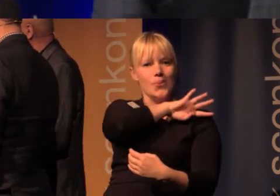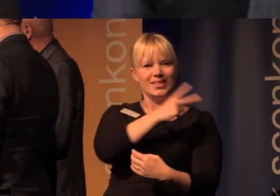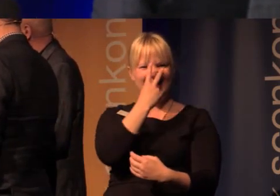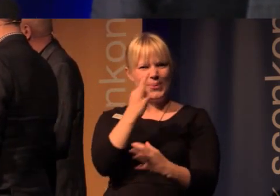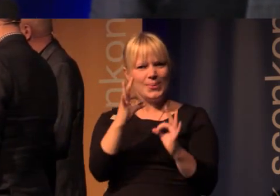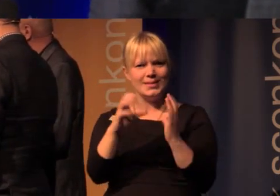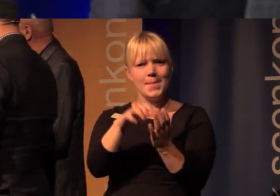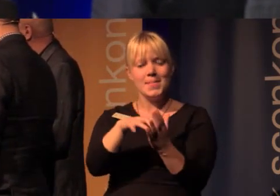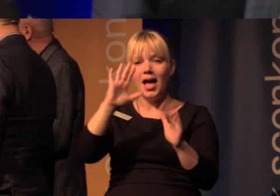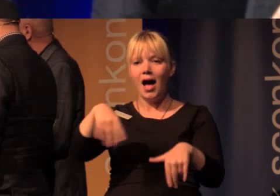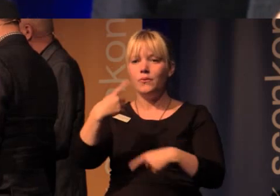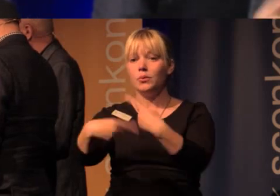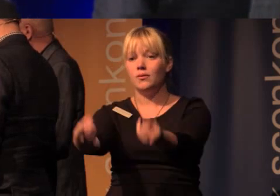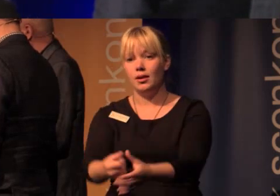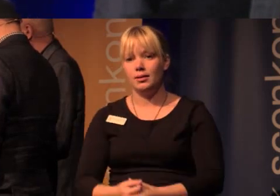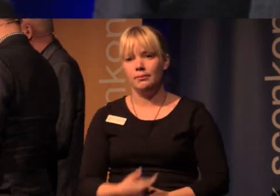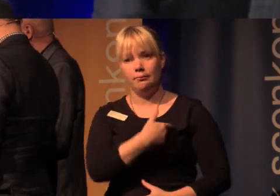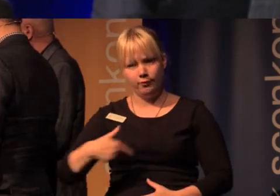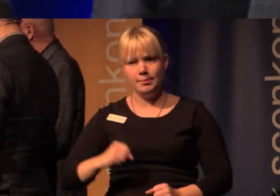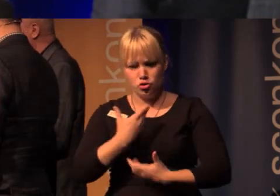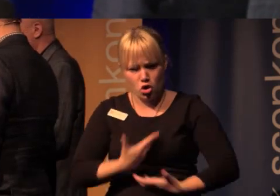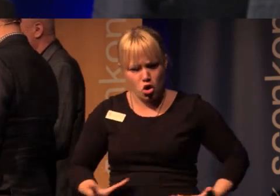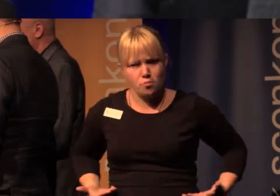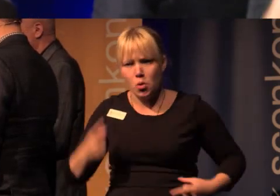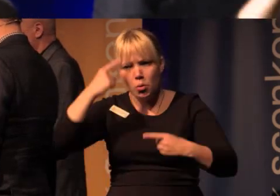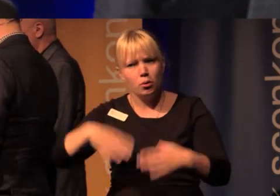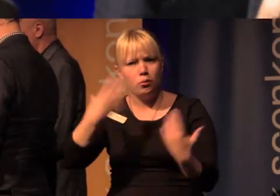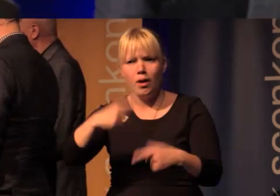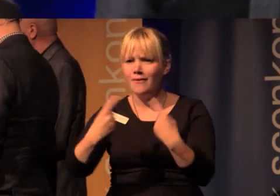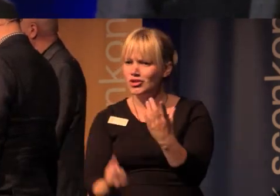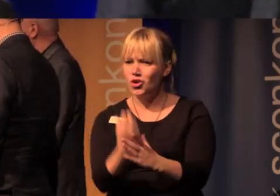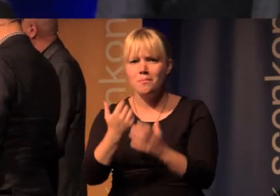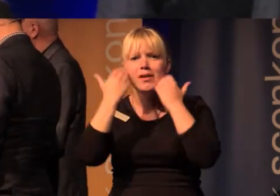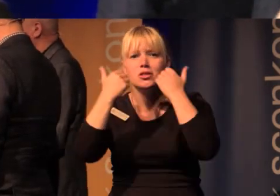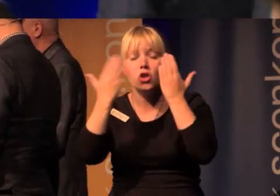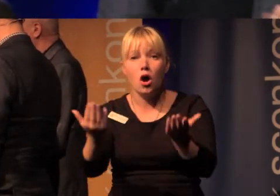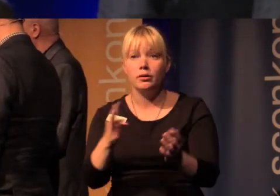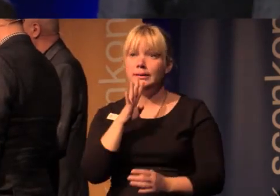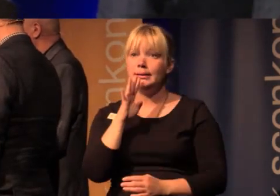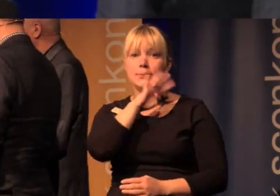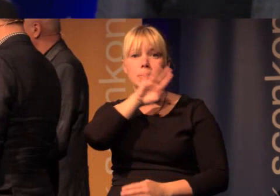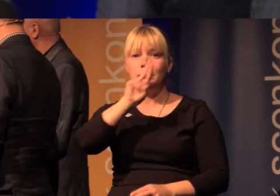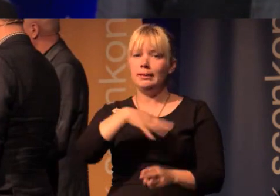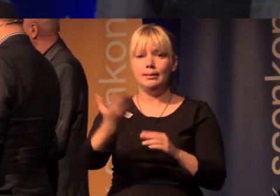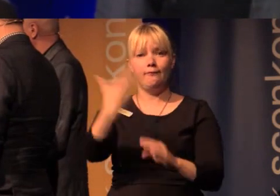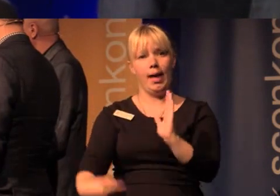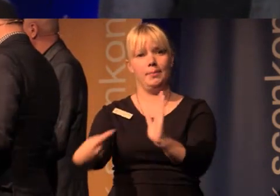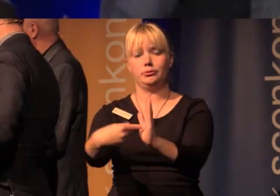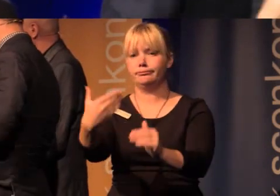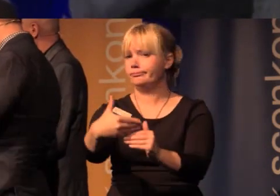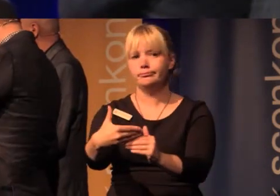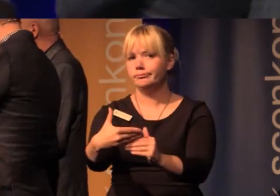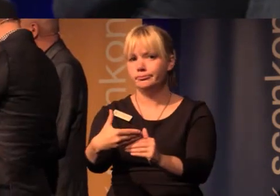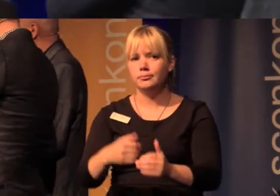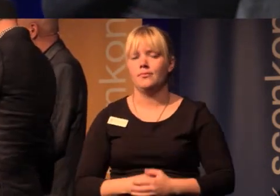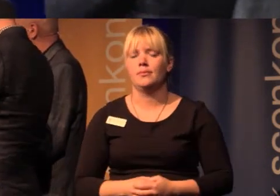måste vara ödmjuka inför att kulturarv är någonting som skapas varje dag. Vi är inte färdiga, historien är inte slut, utan det vi gör även idag